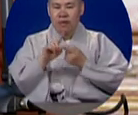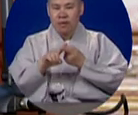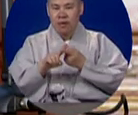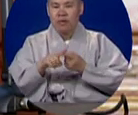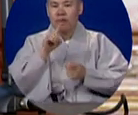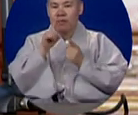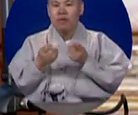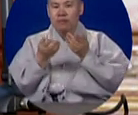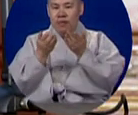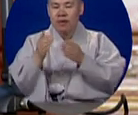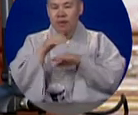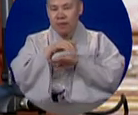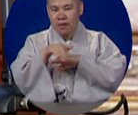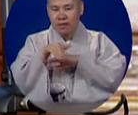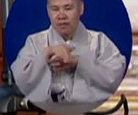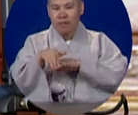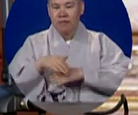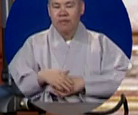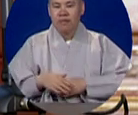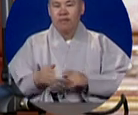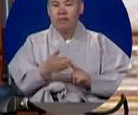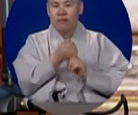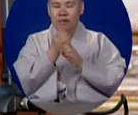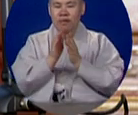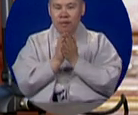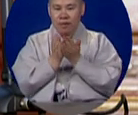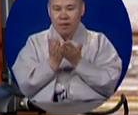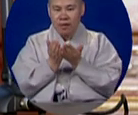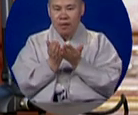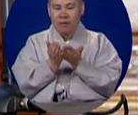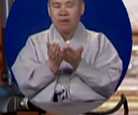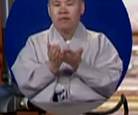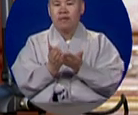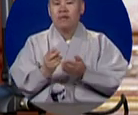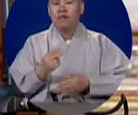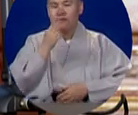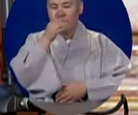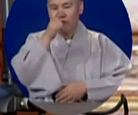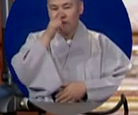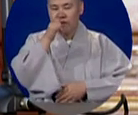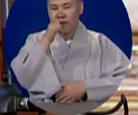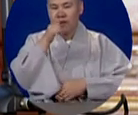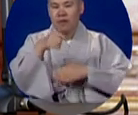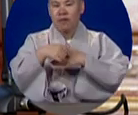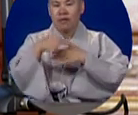경에서는 중생심을